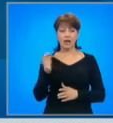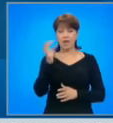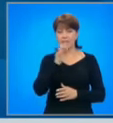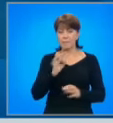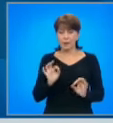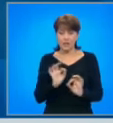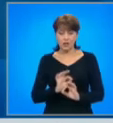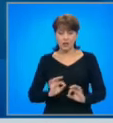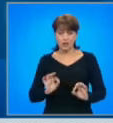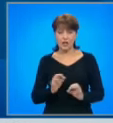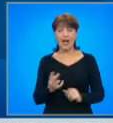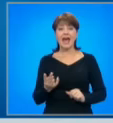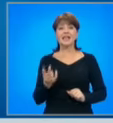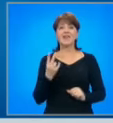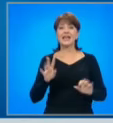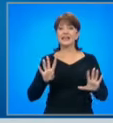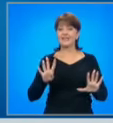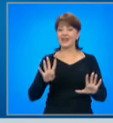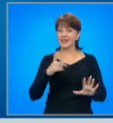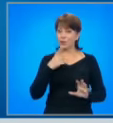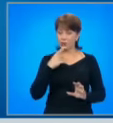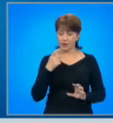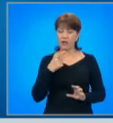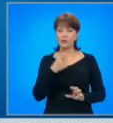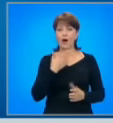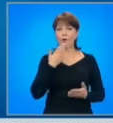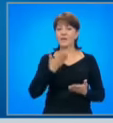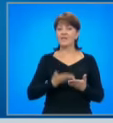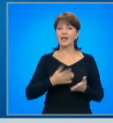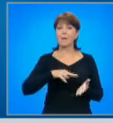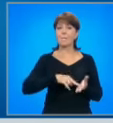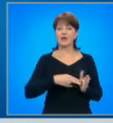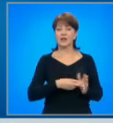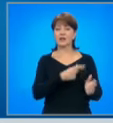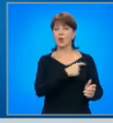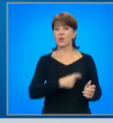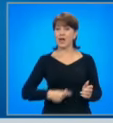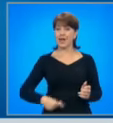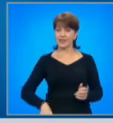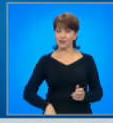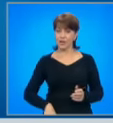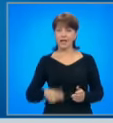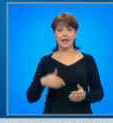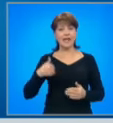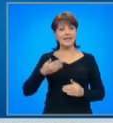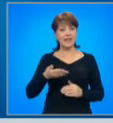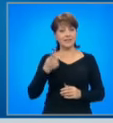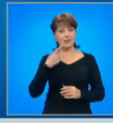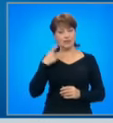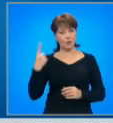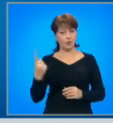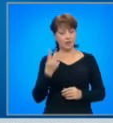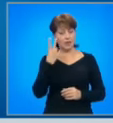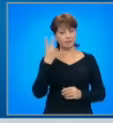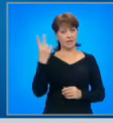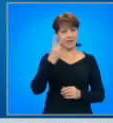нищо. Още през 2009 година интерконекторът е обявен за проект от национално значение. Следващата година България сключва